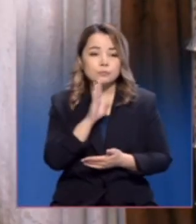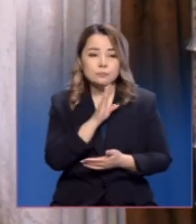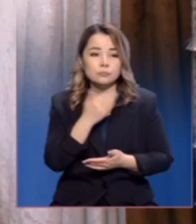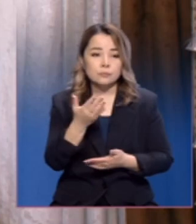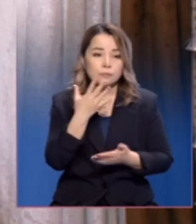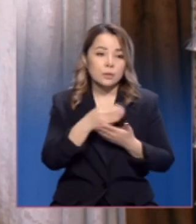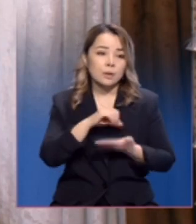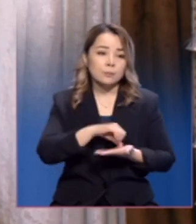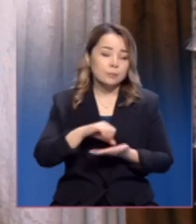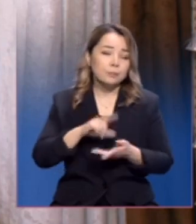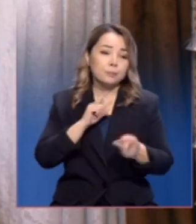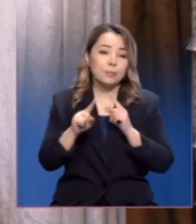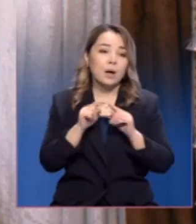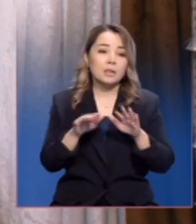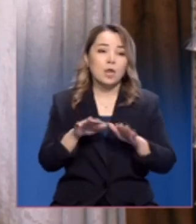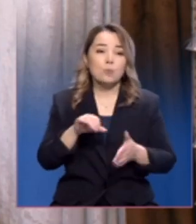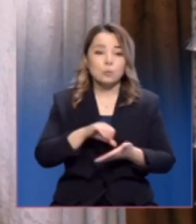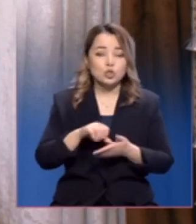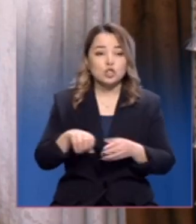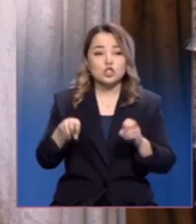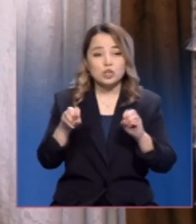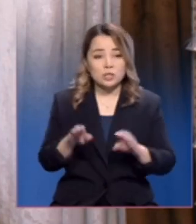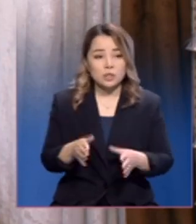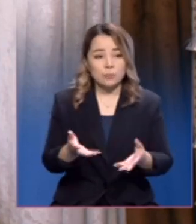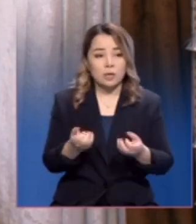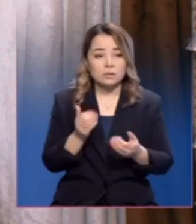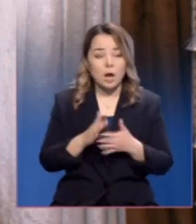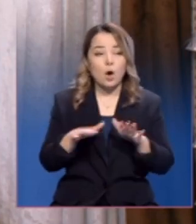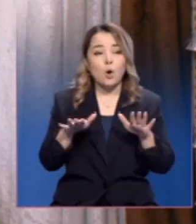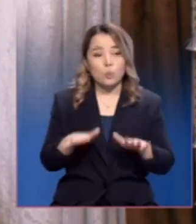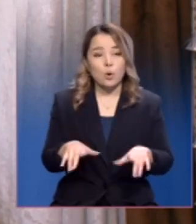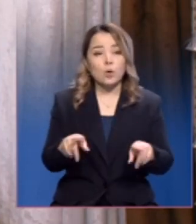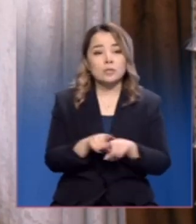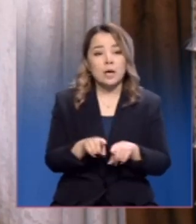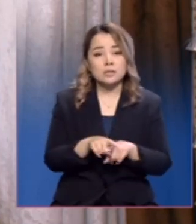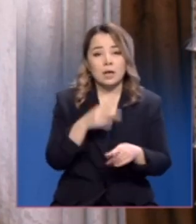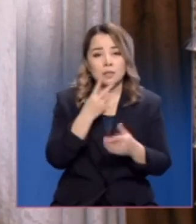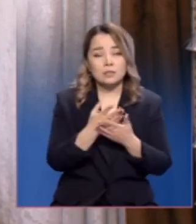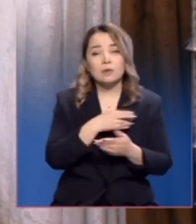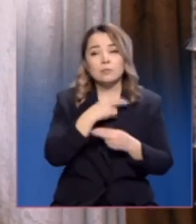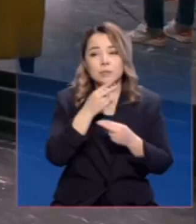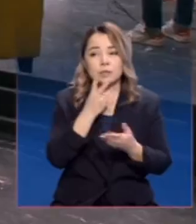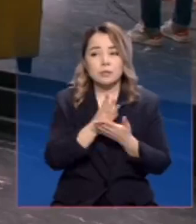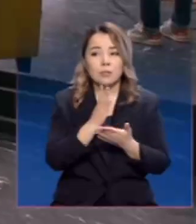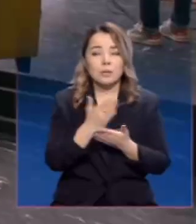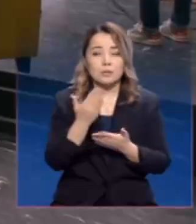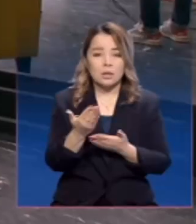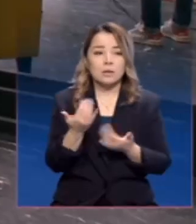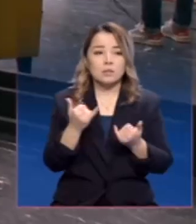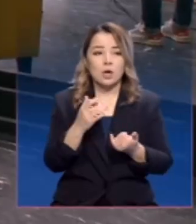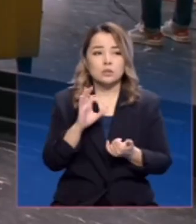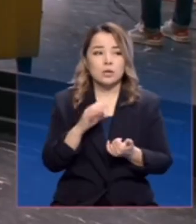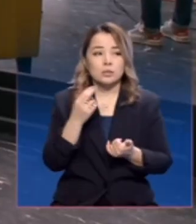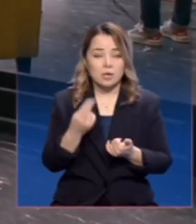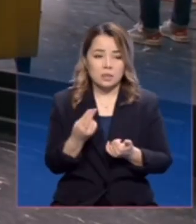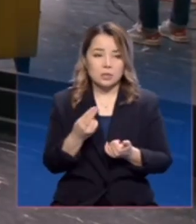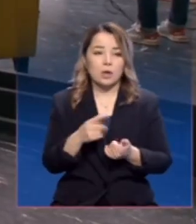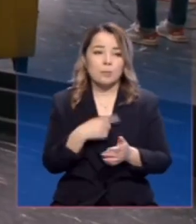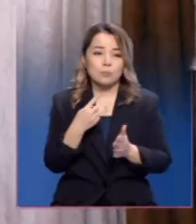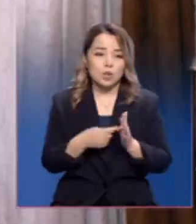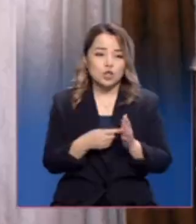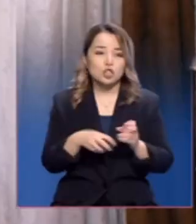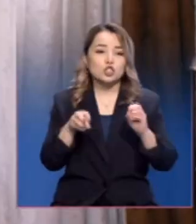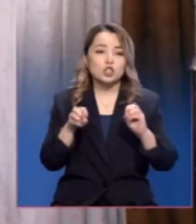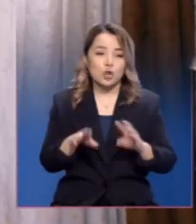парламент мүшелерге және де шешім шығаратын орындарда да солардың үлестері көп болғандықтан әлеуметтік мәселелерді